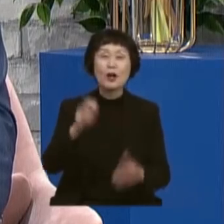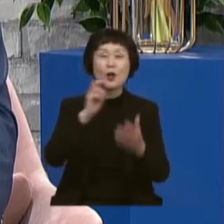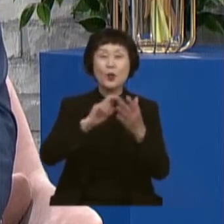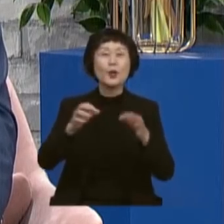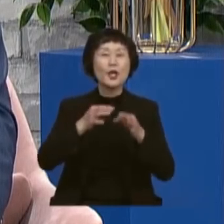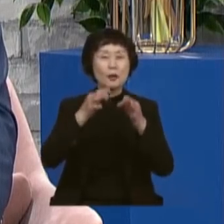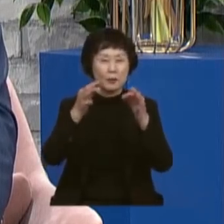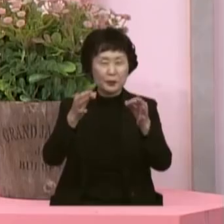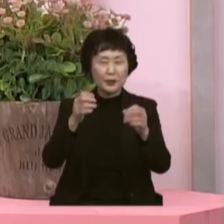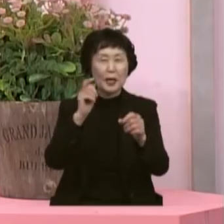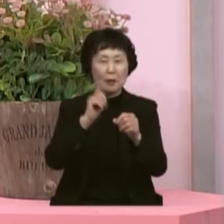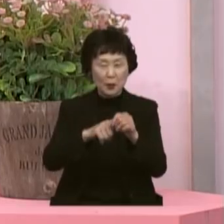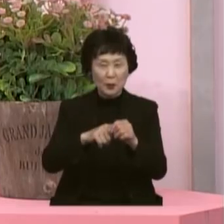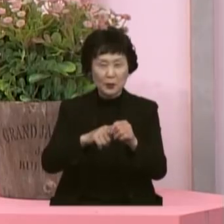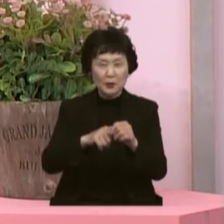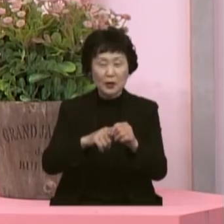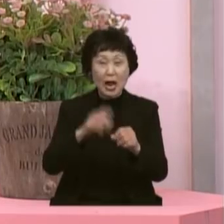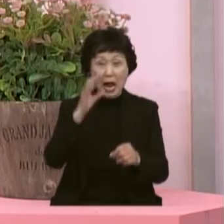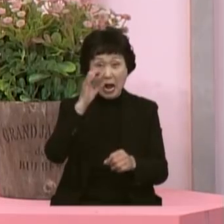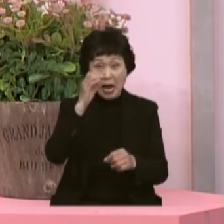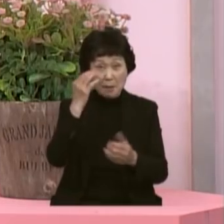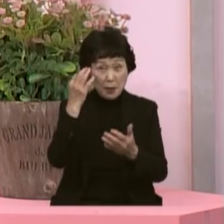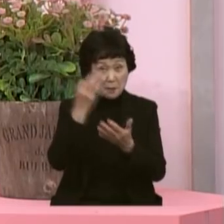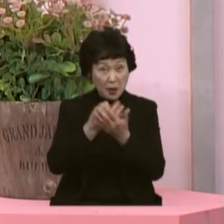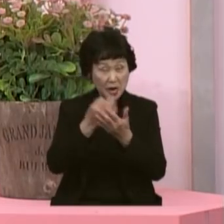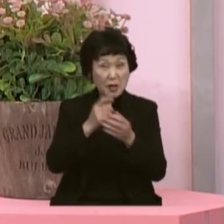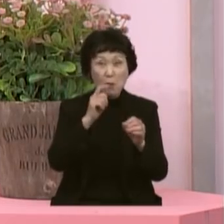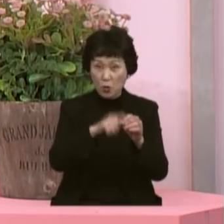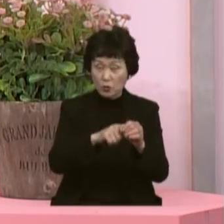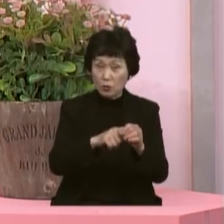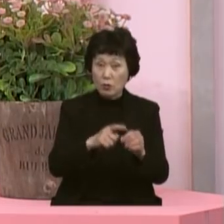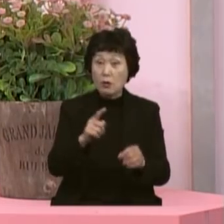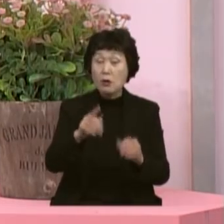다니고 근데 그 성령 세례를 받았다고 하는 그날 네.